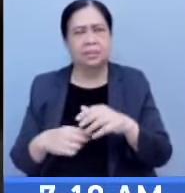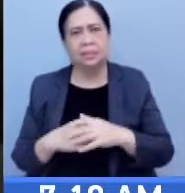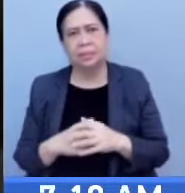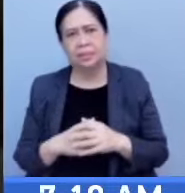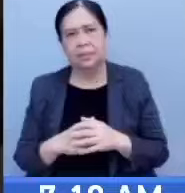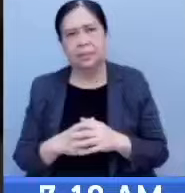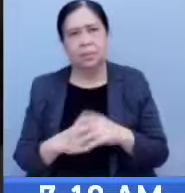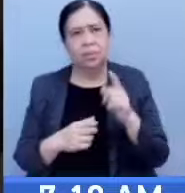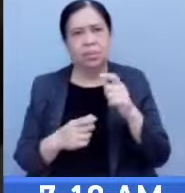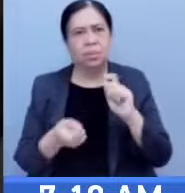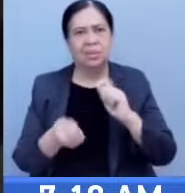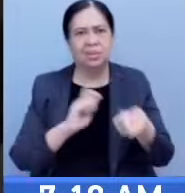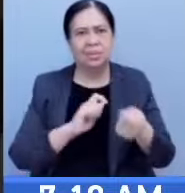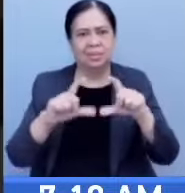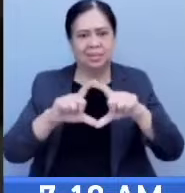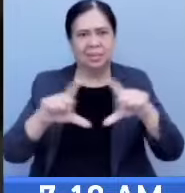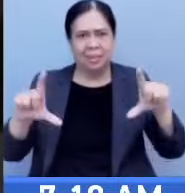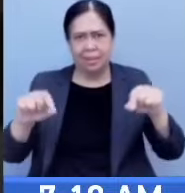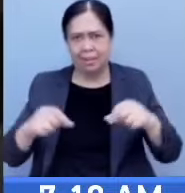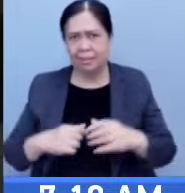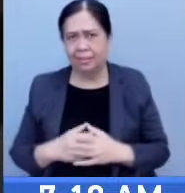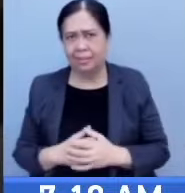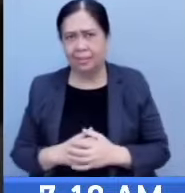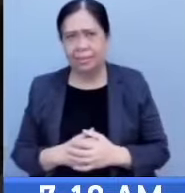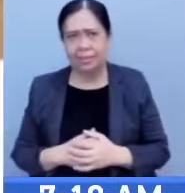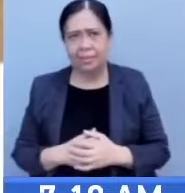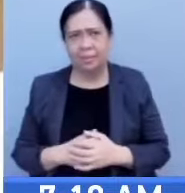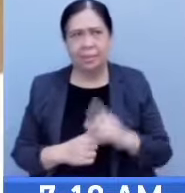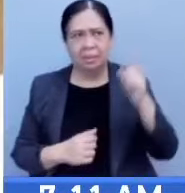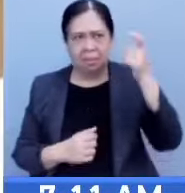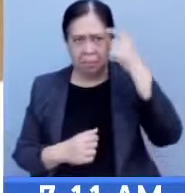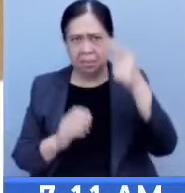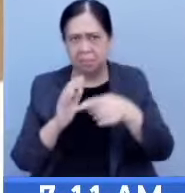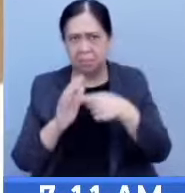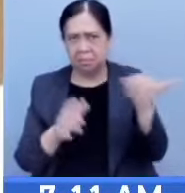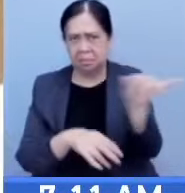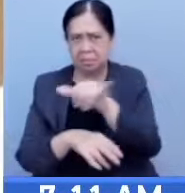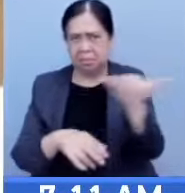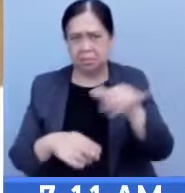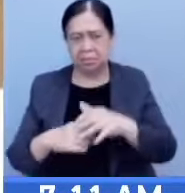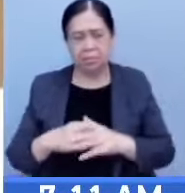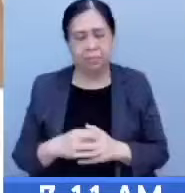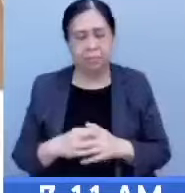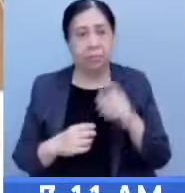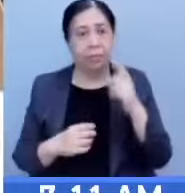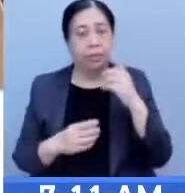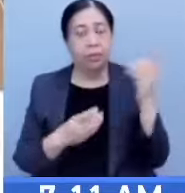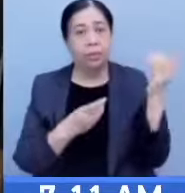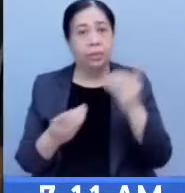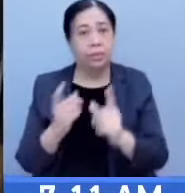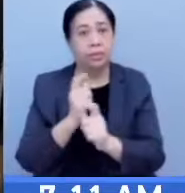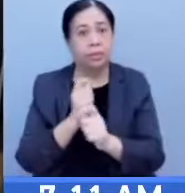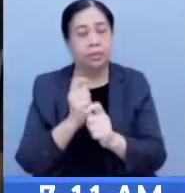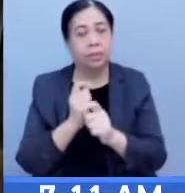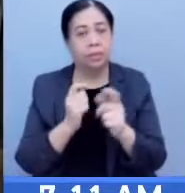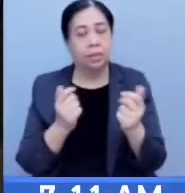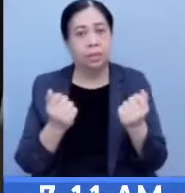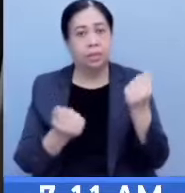plaka. Mga gobyerno minsan, ganun din. Para naman sa delivery truck driver na si Jandy,